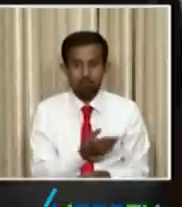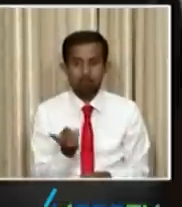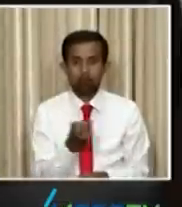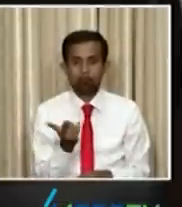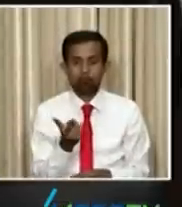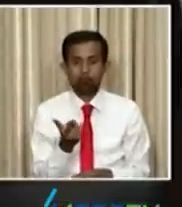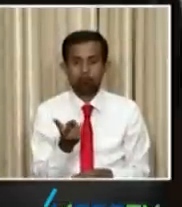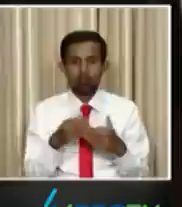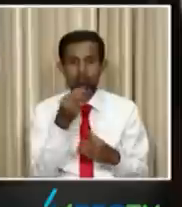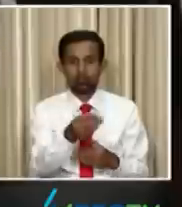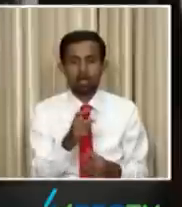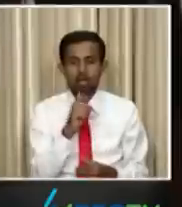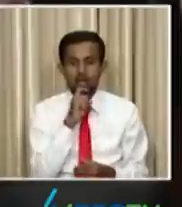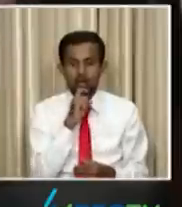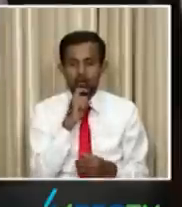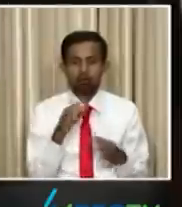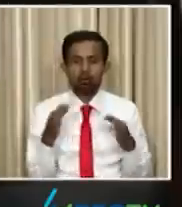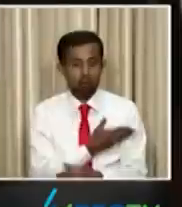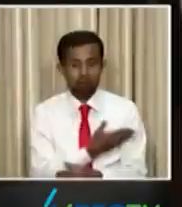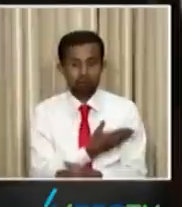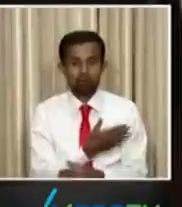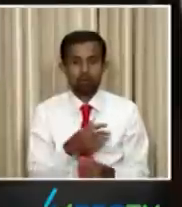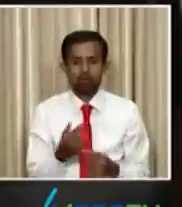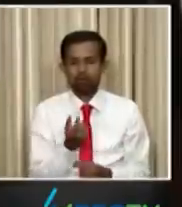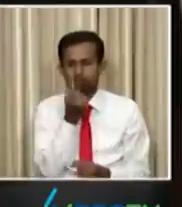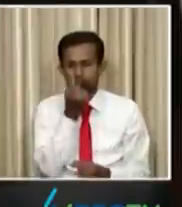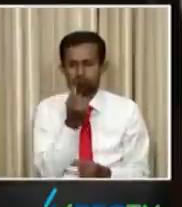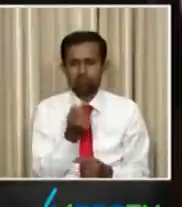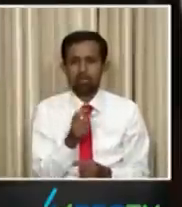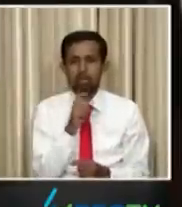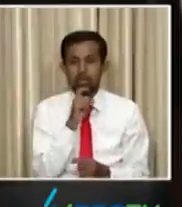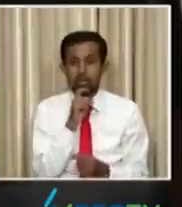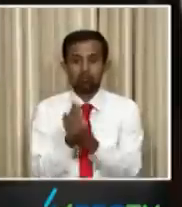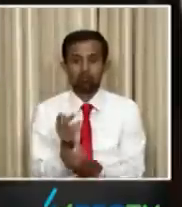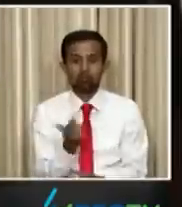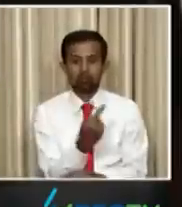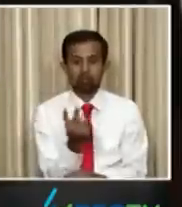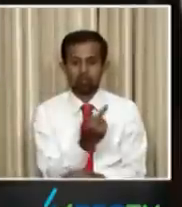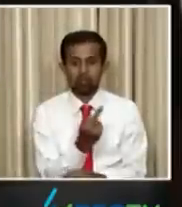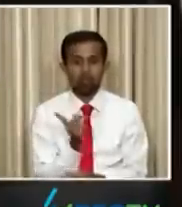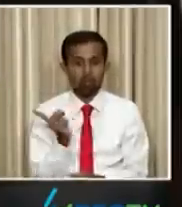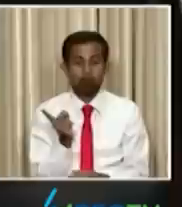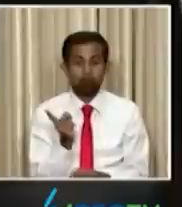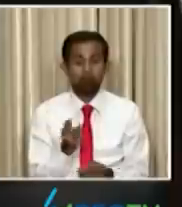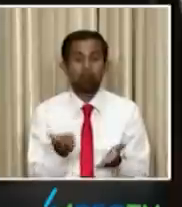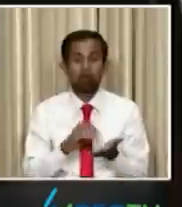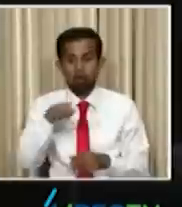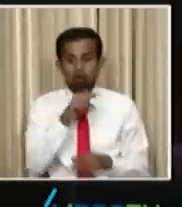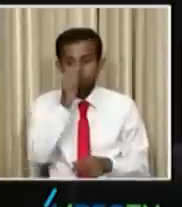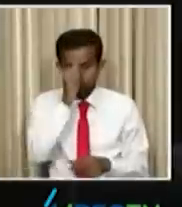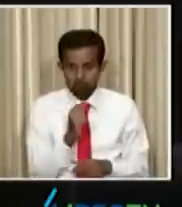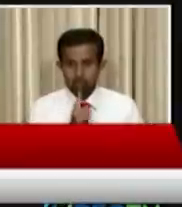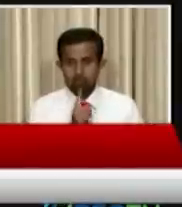මේගොල්ලෝ දැම්මේ ජිල්බෝල නඩු නිදොස් කොට නිදහස් වෙන නඩු ජිල්බෝල නඩු දාපු බාස්සුන් නැහැලා දෙන්නේ තමයි මේ අටුව කඩලා පුටුව